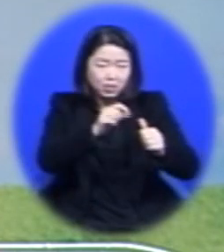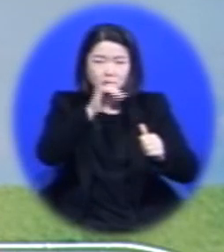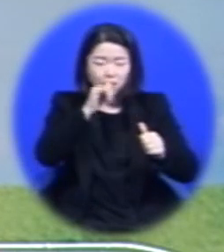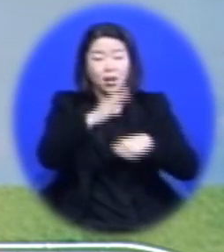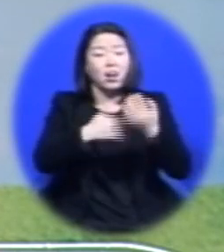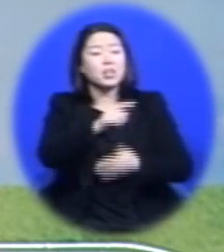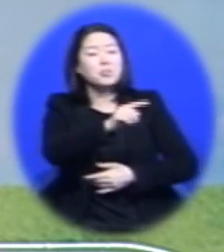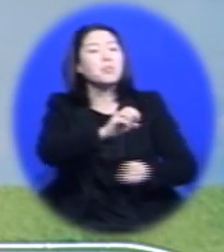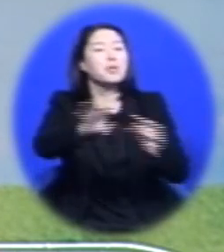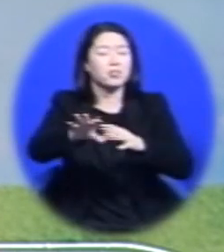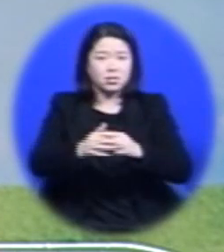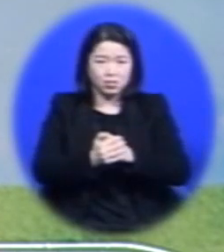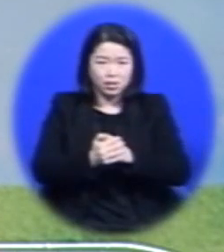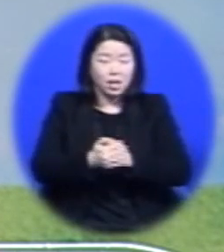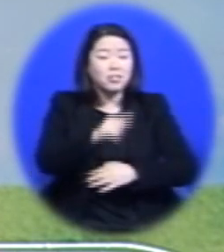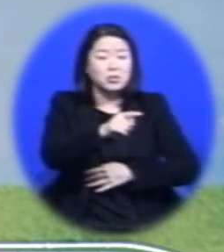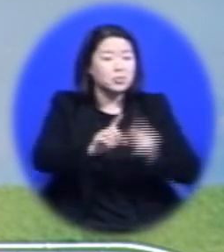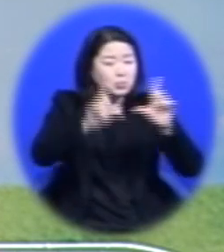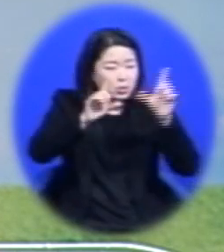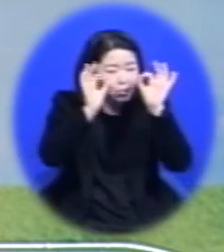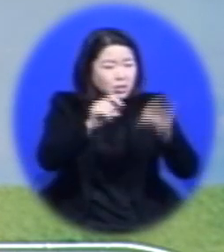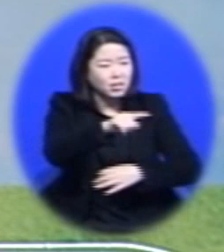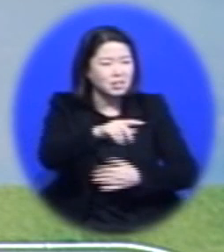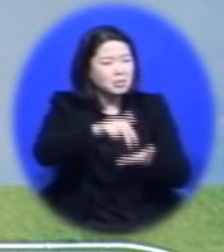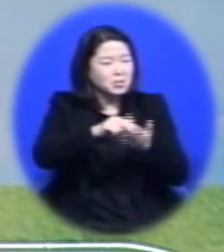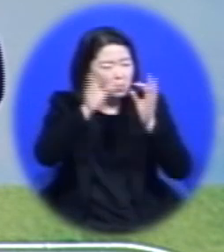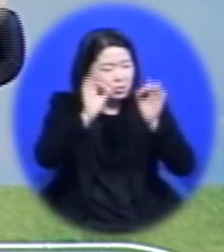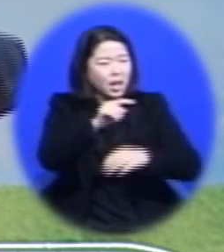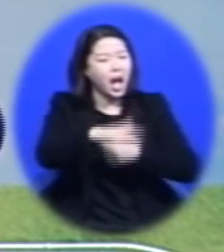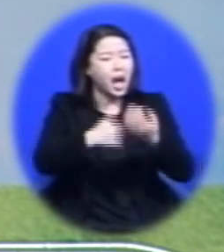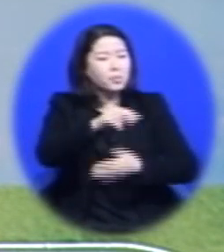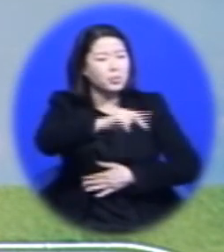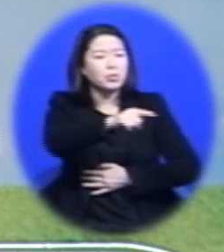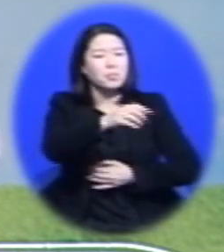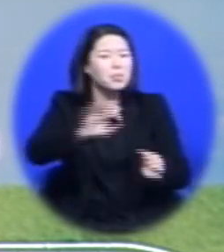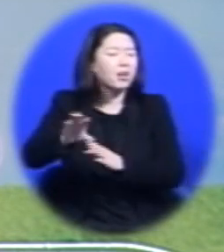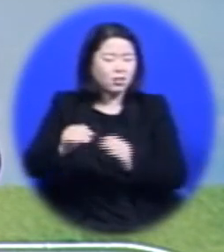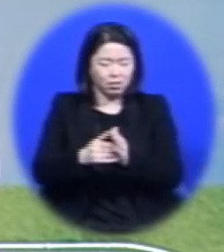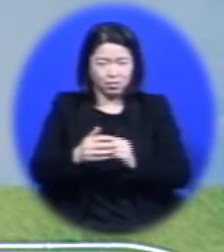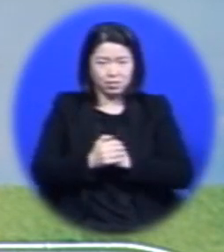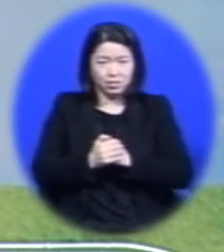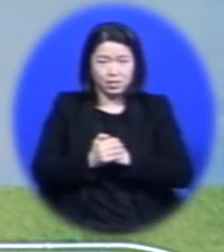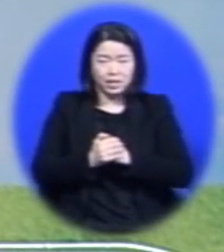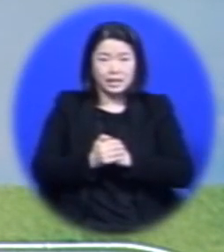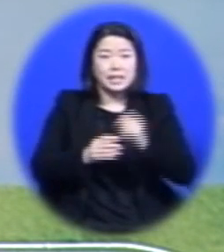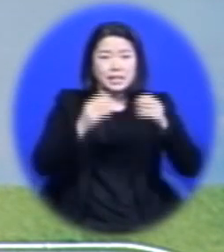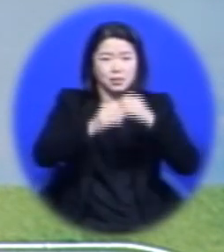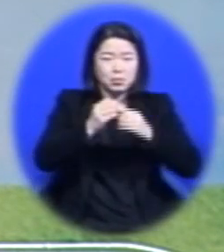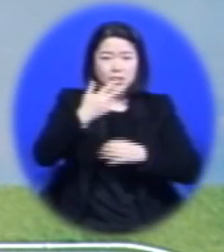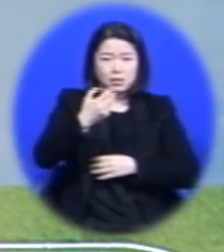버렸다 너 모습 보니까 너 형편 보니까 하나님도 너 버렸네 10절 11절